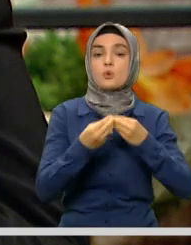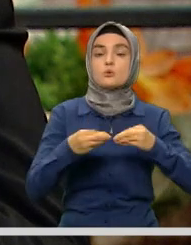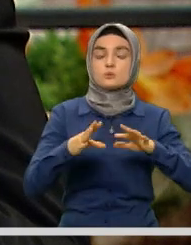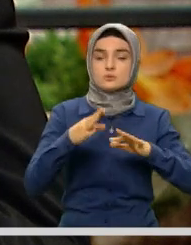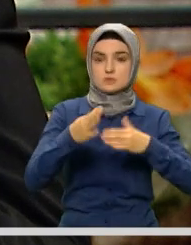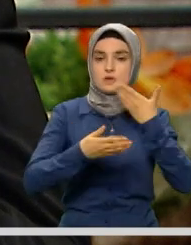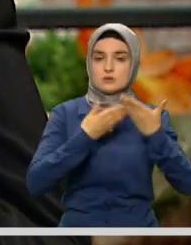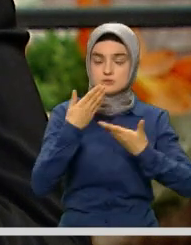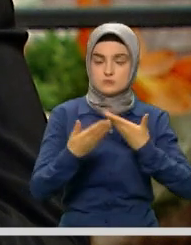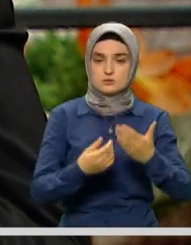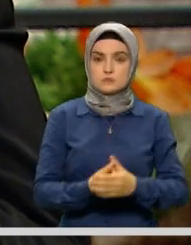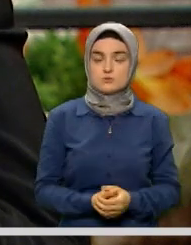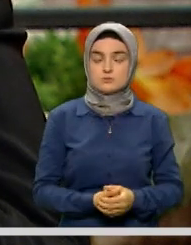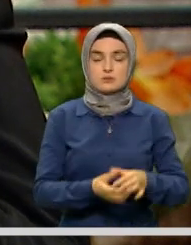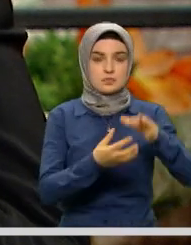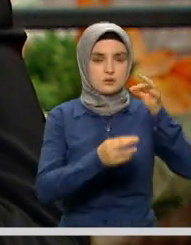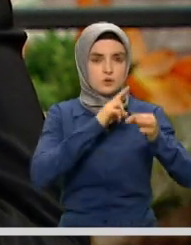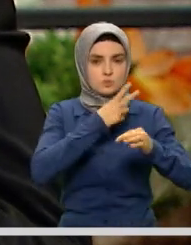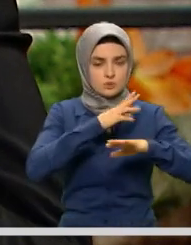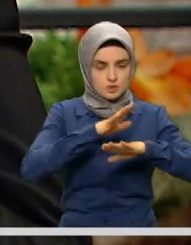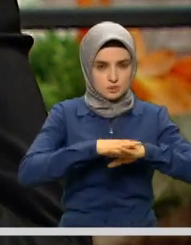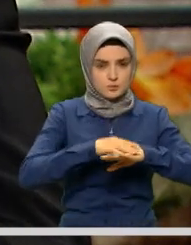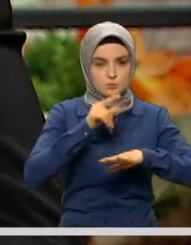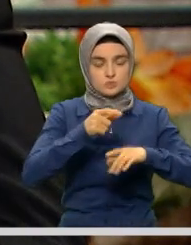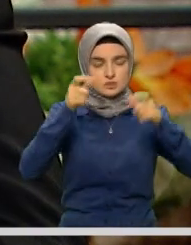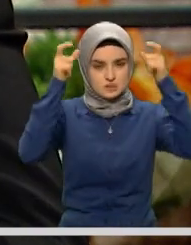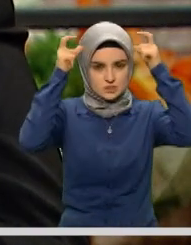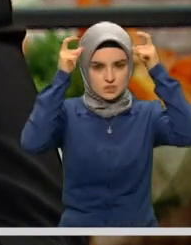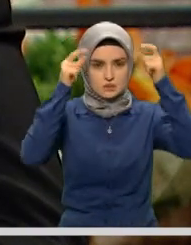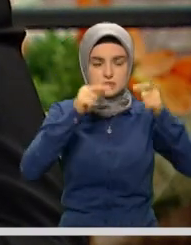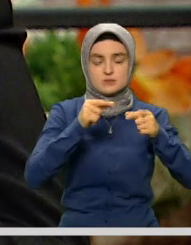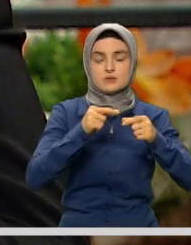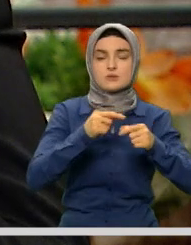yapılıyor. Çünkü insanoğlu günah işler. Yani burada şeytanla Adem